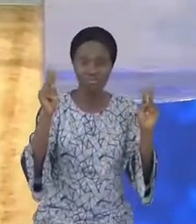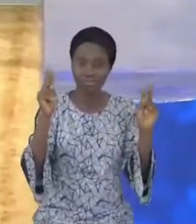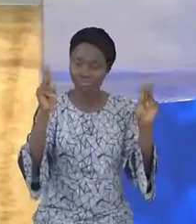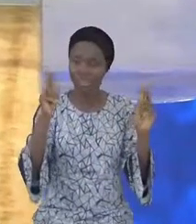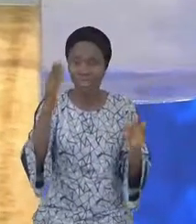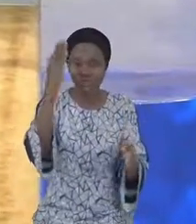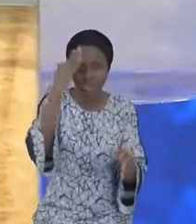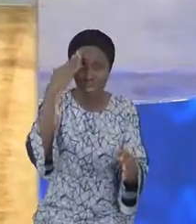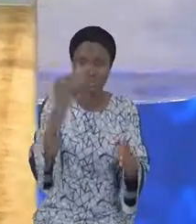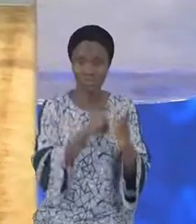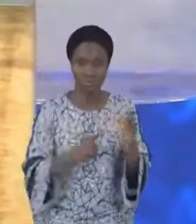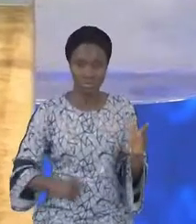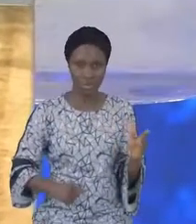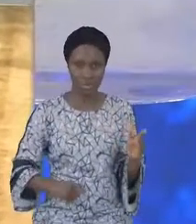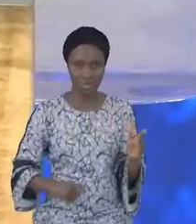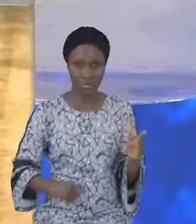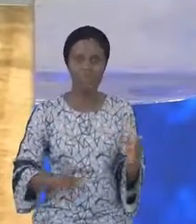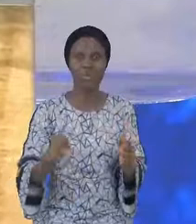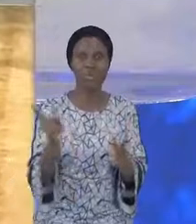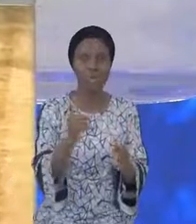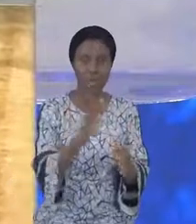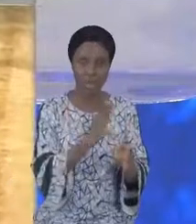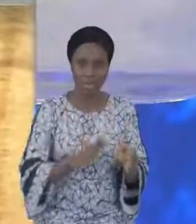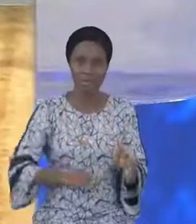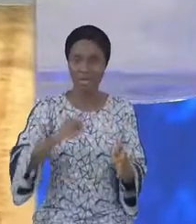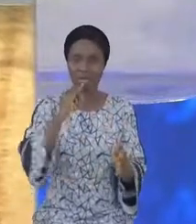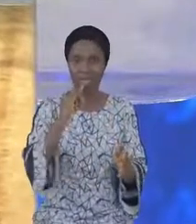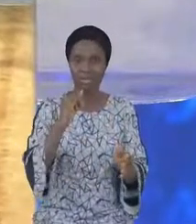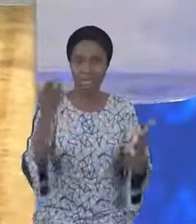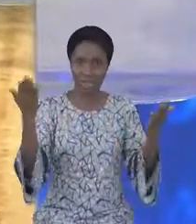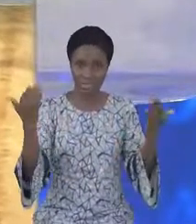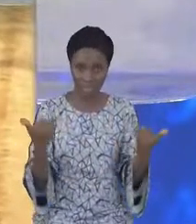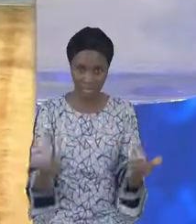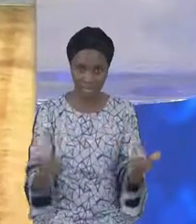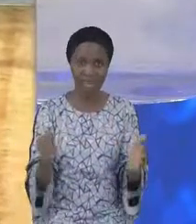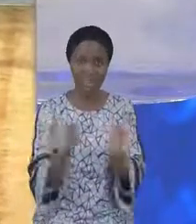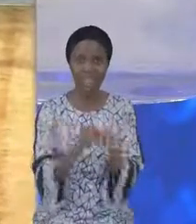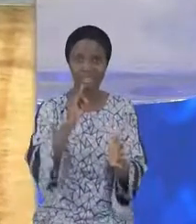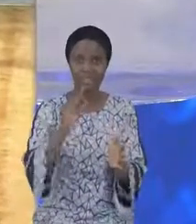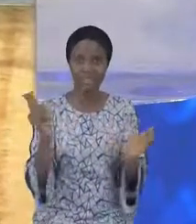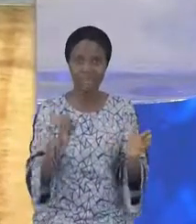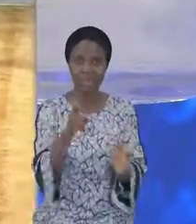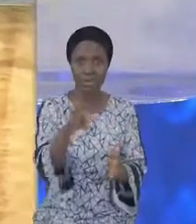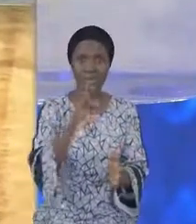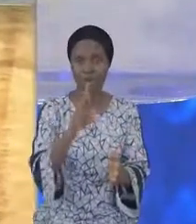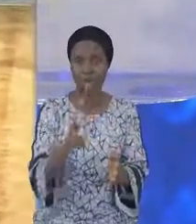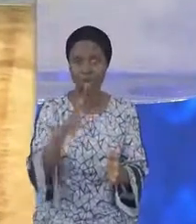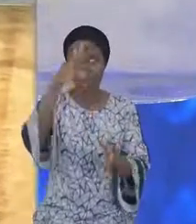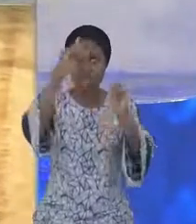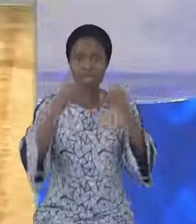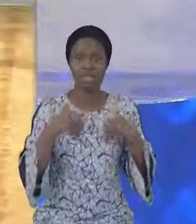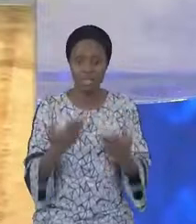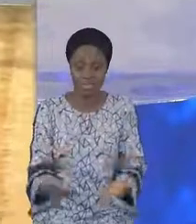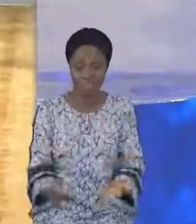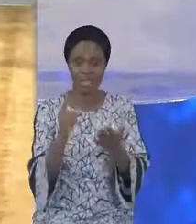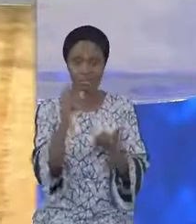connaissance. La science, la connaissance du Seigneur. Là où Christ est, c'est là que vous serez, il vous a élevé, acceptez